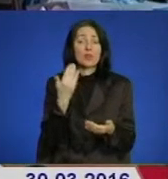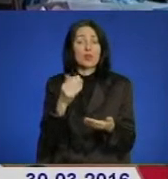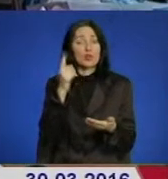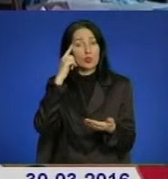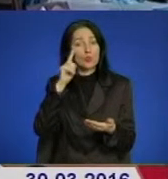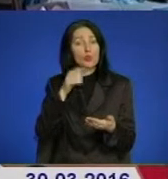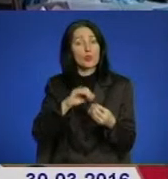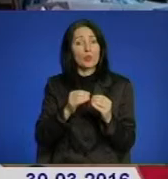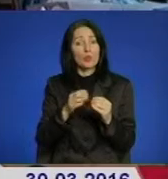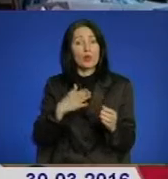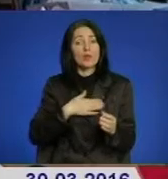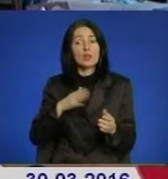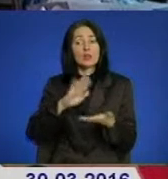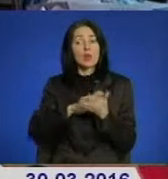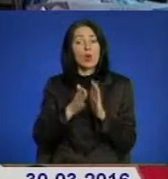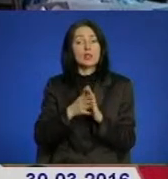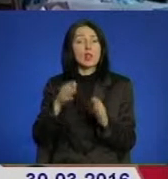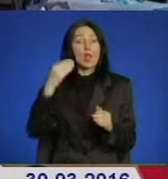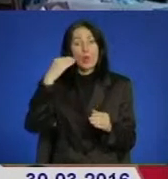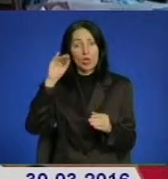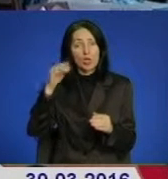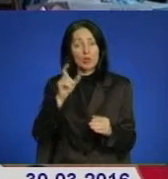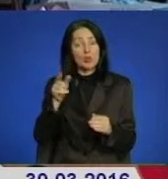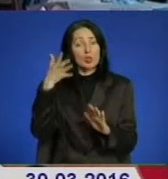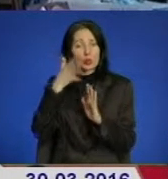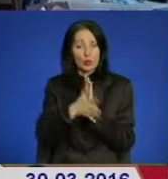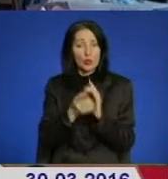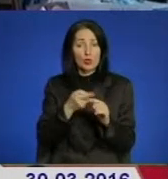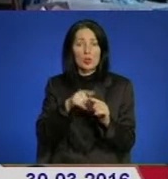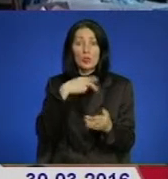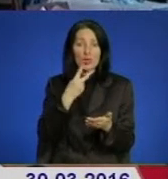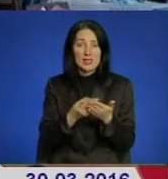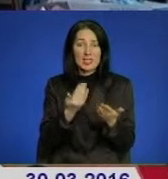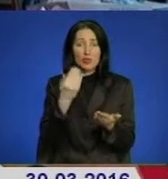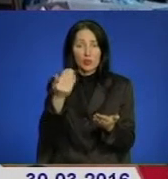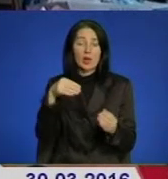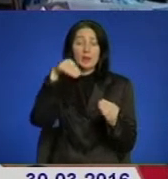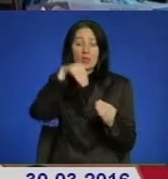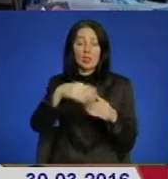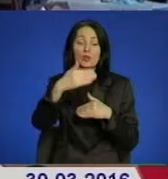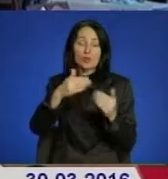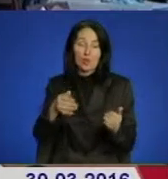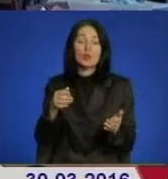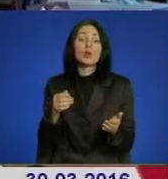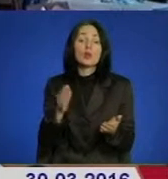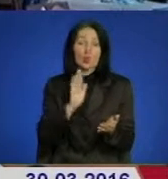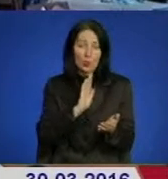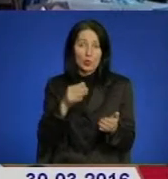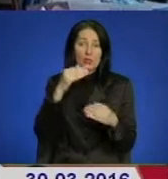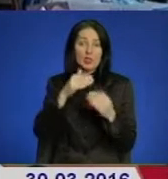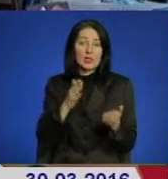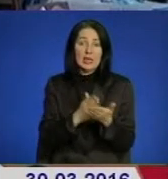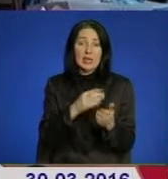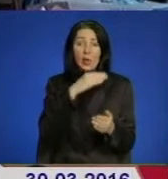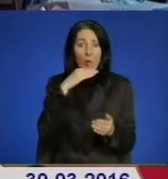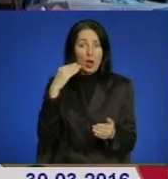в нас покращиться, що люди зрозуміють, що ті показники, якщо вони кидають в скриньку, то вони і попадуть в скриньку, бо є дуже багато,